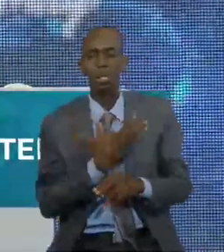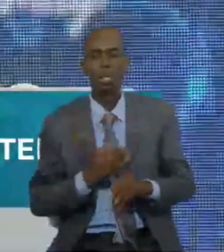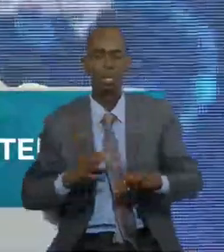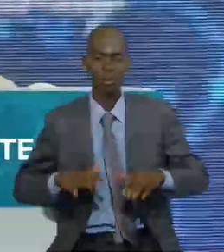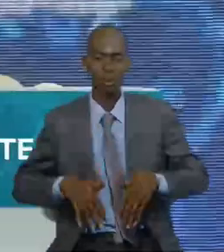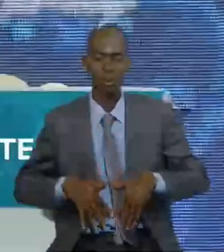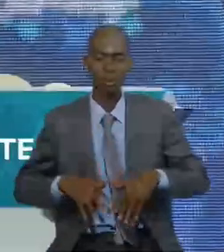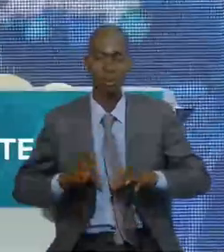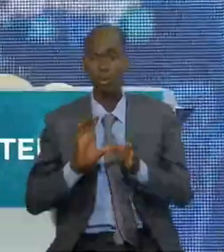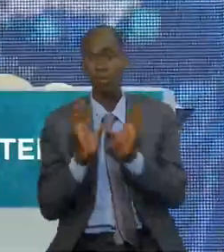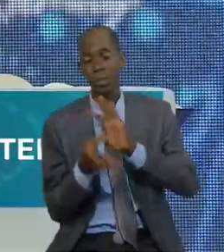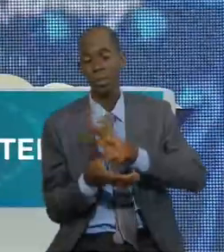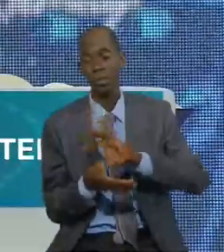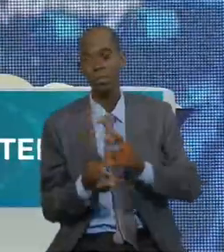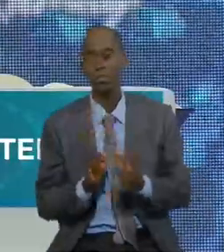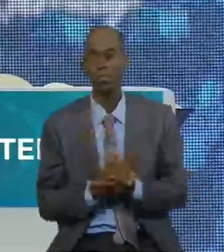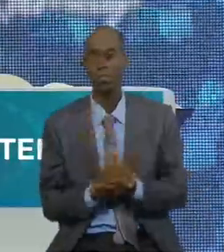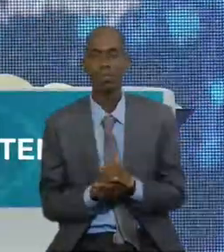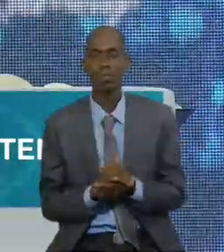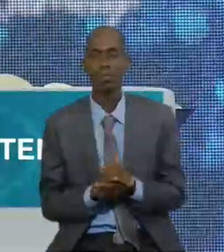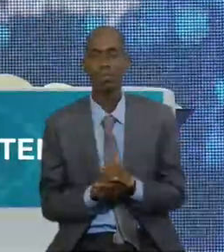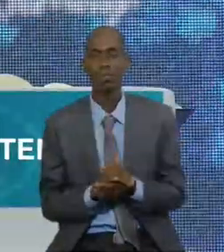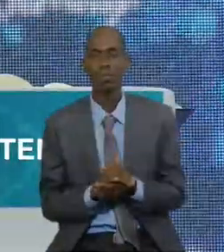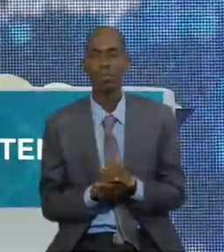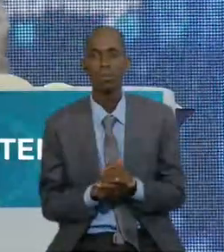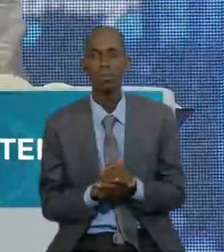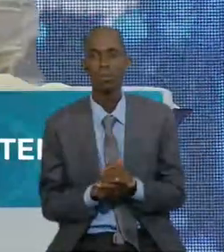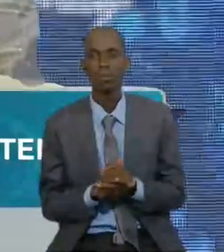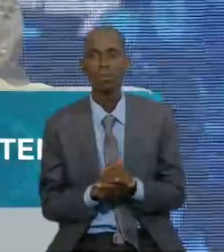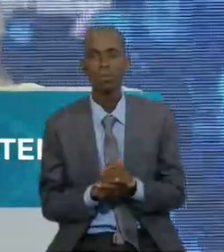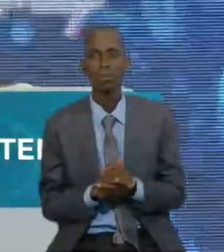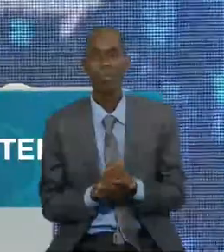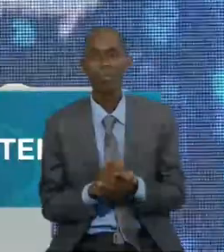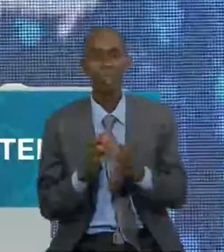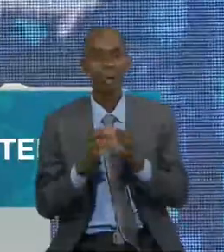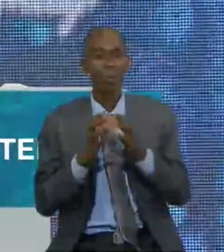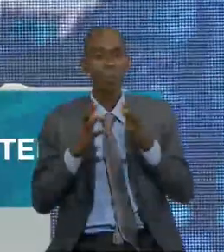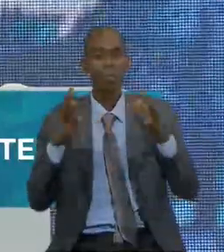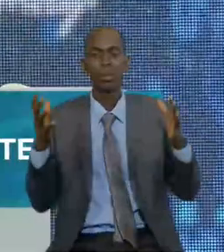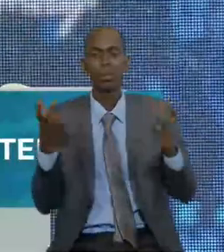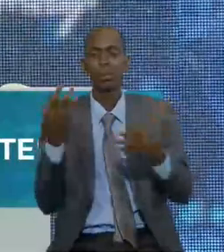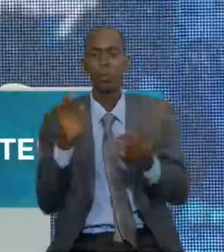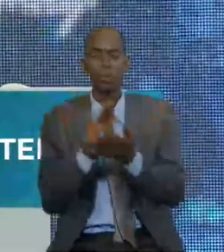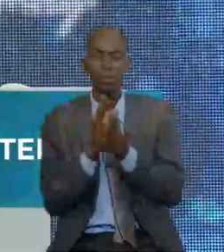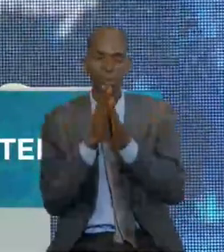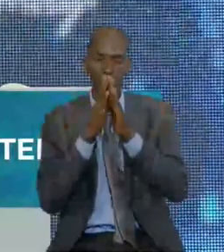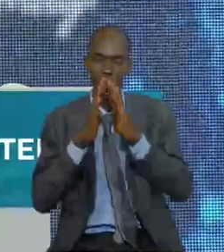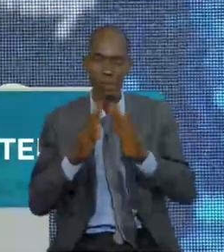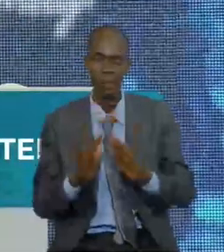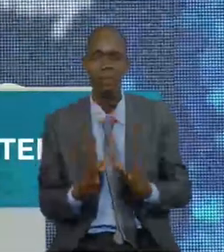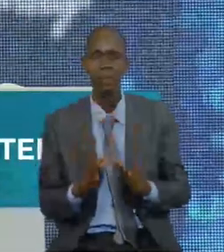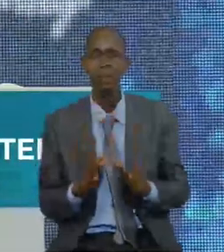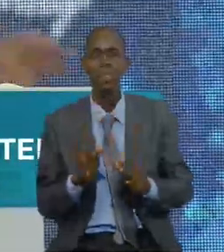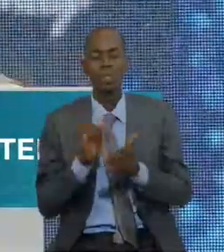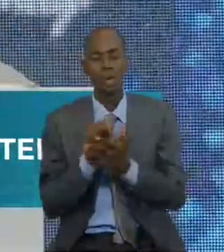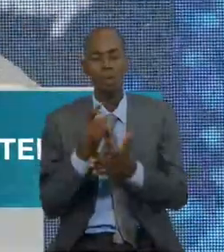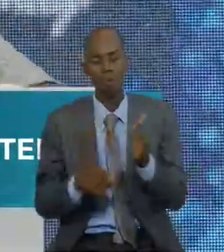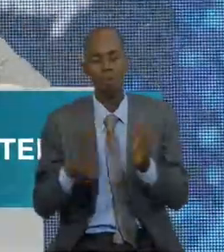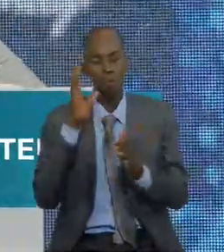troisième point maintenant l'abondance de la paix par la pénitence et la conversion l'abondance de la paix